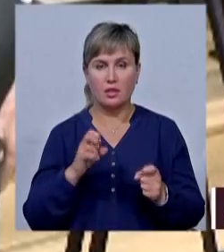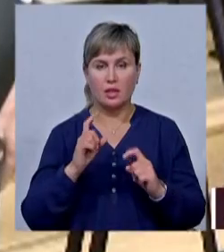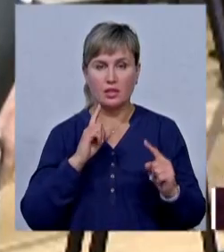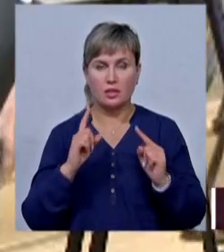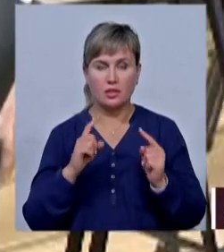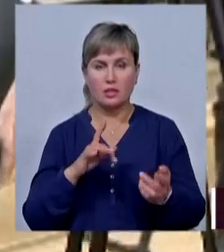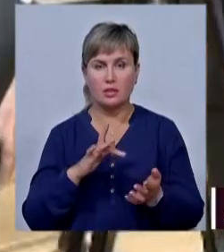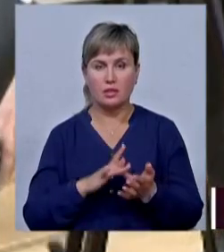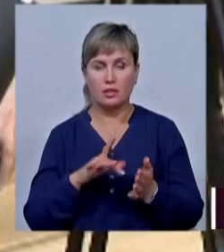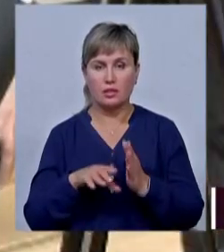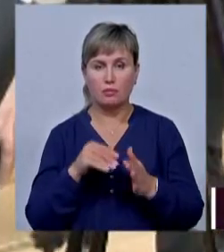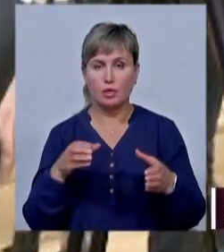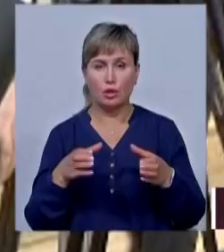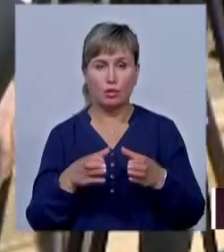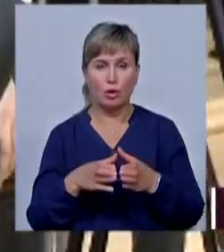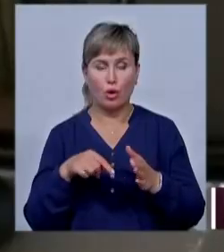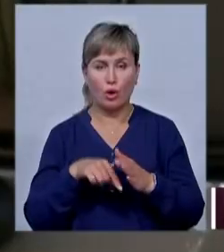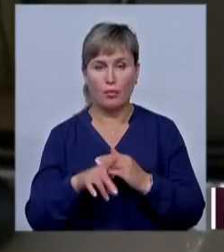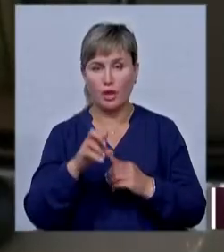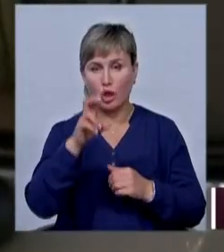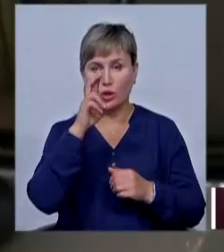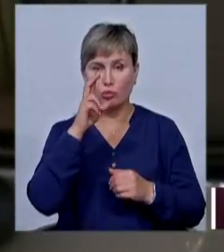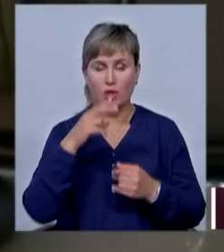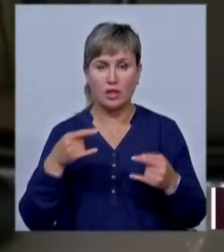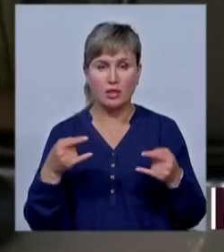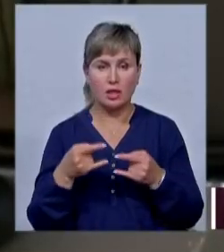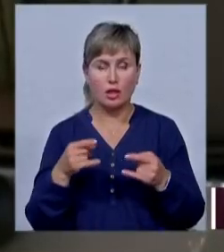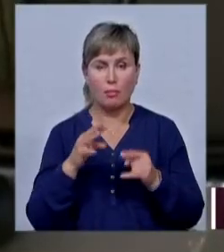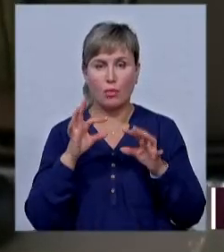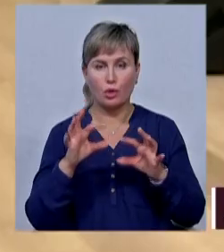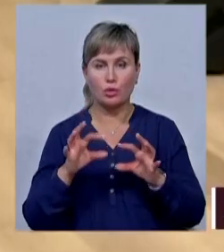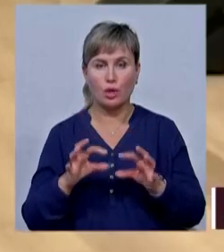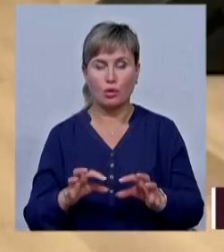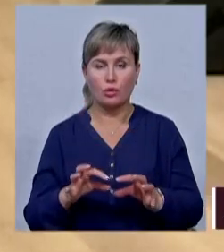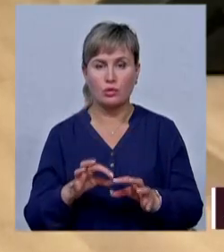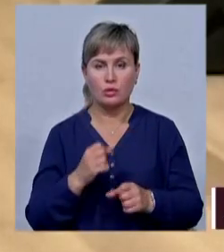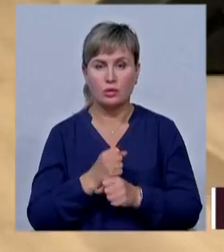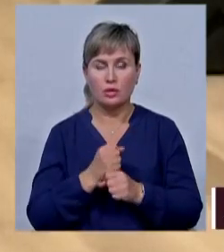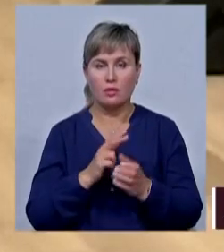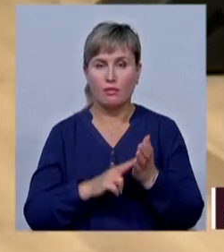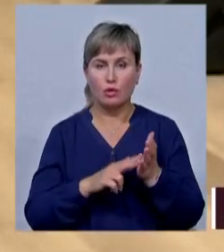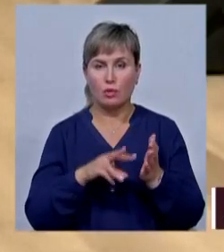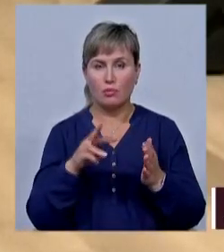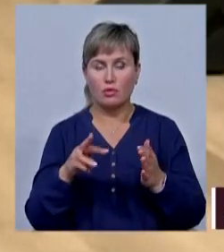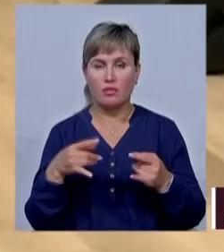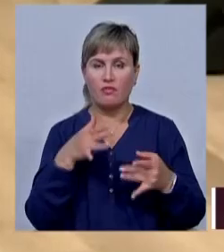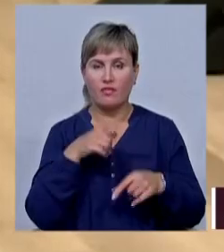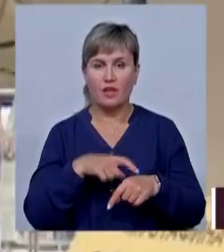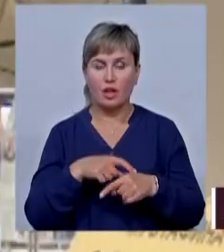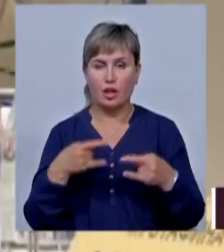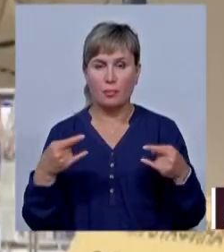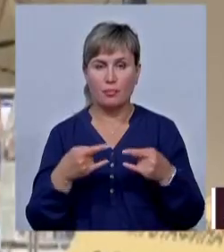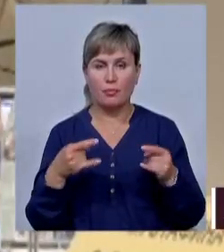заседании Центризбиркома. Теледебатам на государственном телеканале по закону отведут 80 минут эфирного времени.